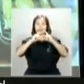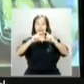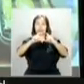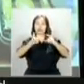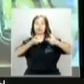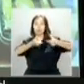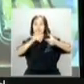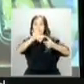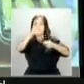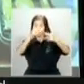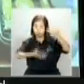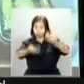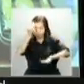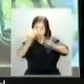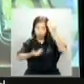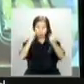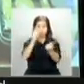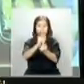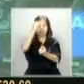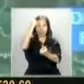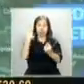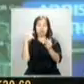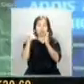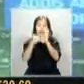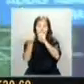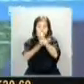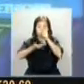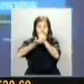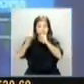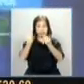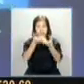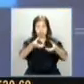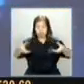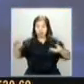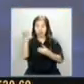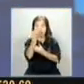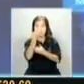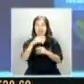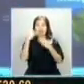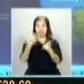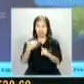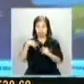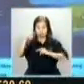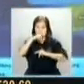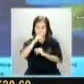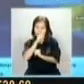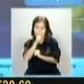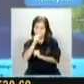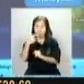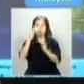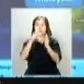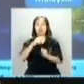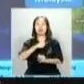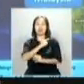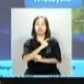ค้นและพบยาไอซ์จำนวน5ถุงซุกซ่อนอยู่ในกระเป๋าเดินทางการสอบสวนพบว่านายกูนาลันเป็นผู้รับจ้างจ